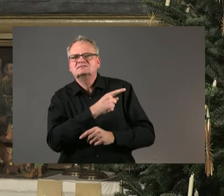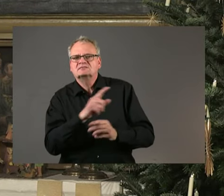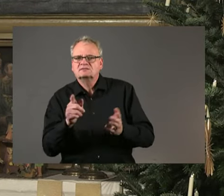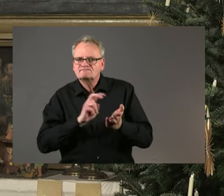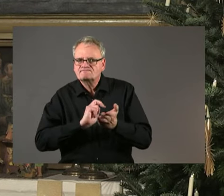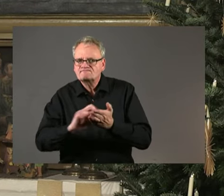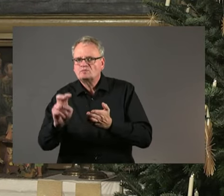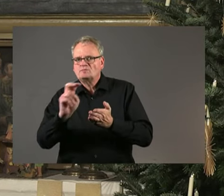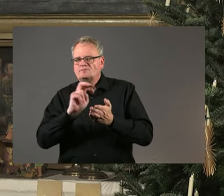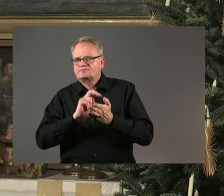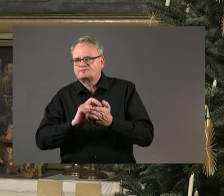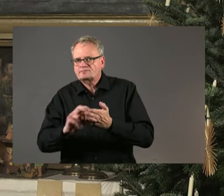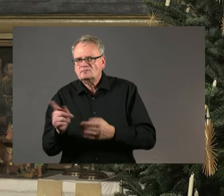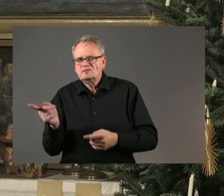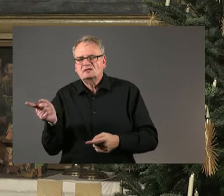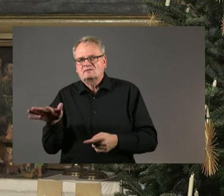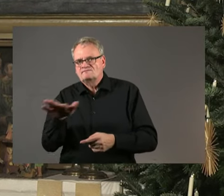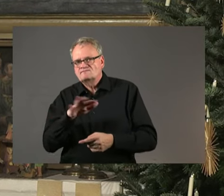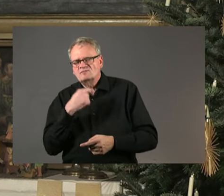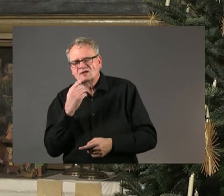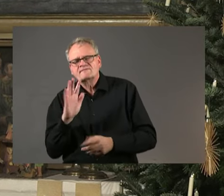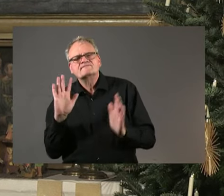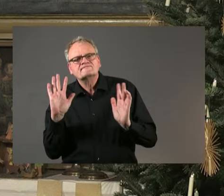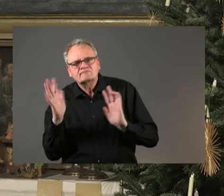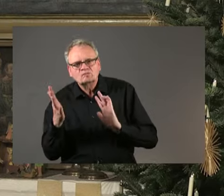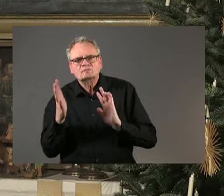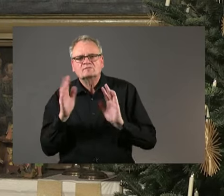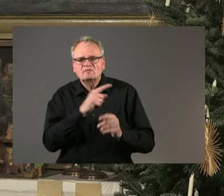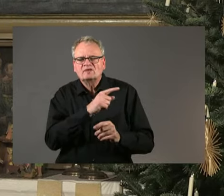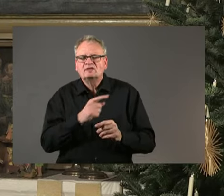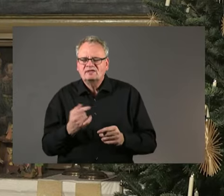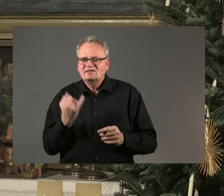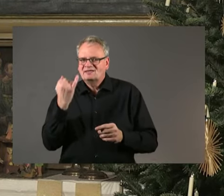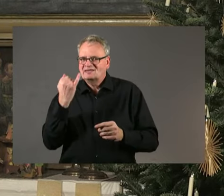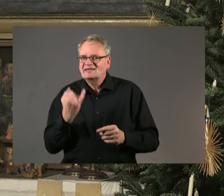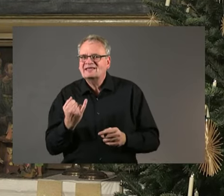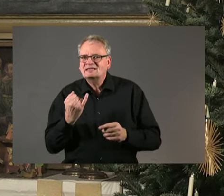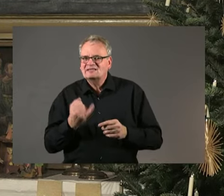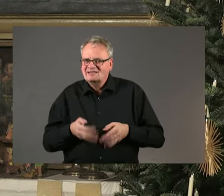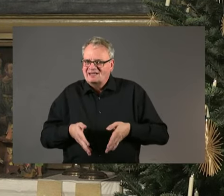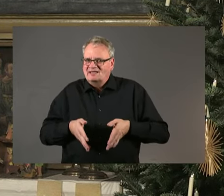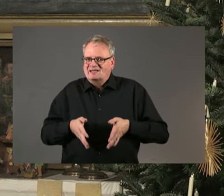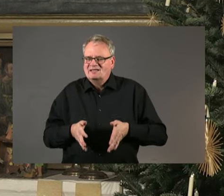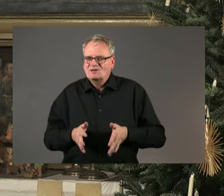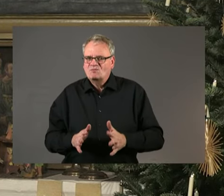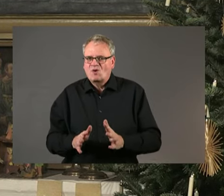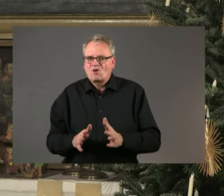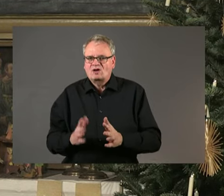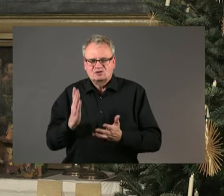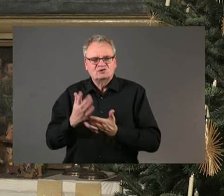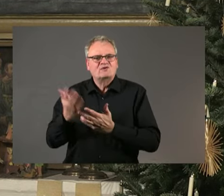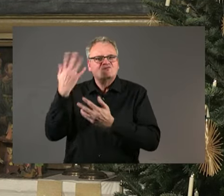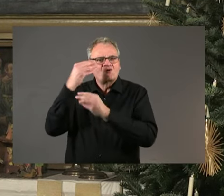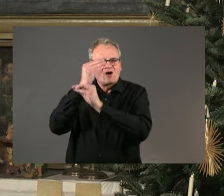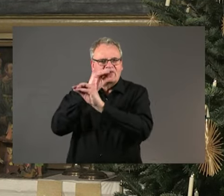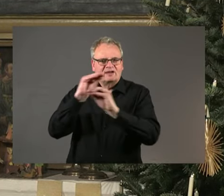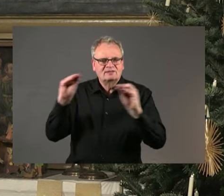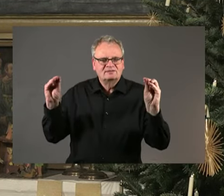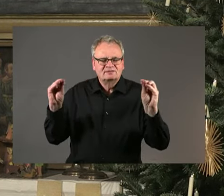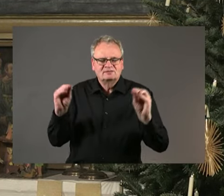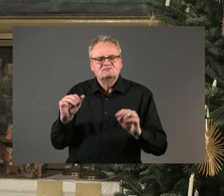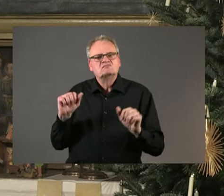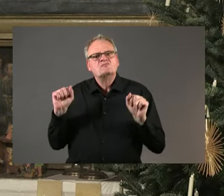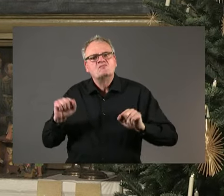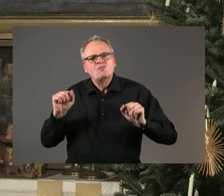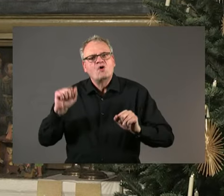sein, dass das Kind, dessen Geburt auf so einzigartige Weise angekündigt wurde, von Gott gesandt